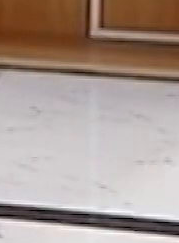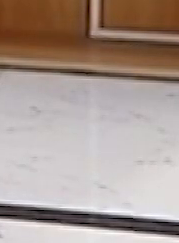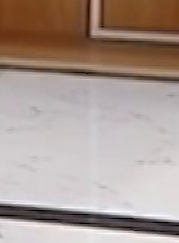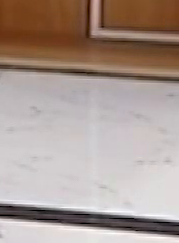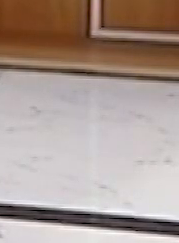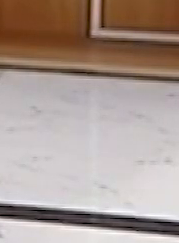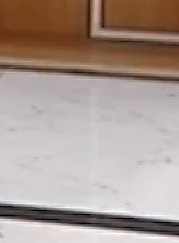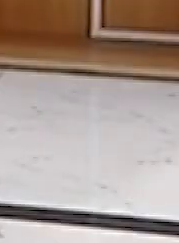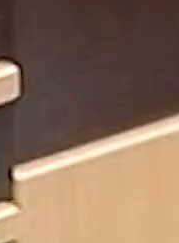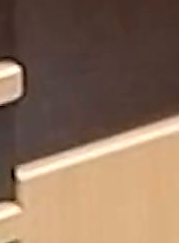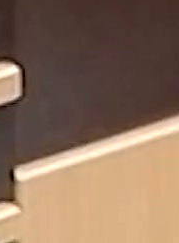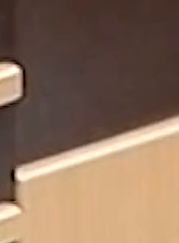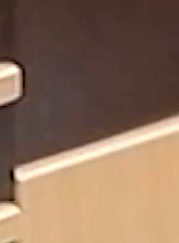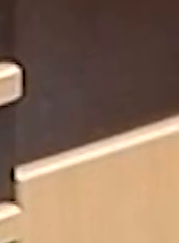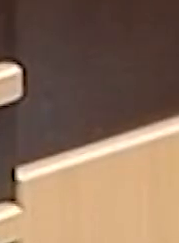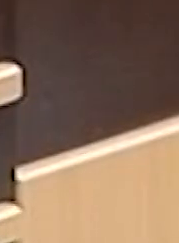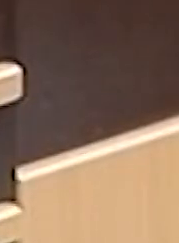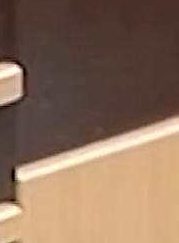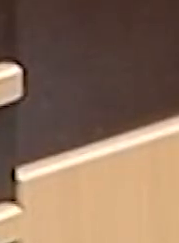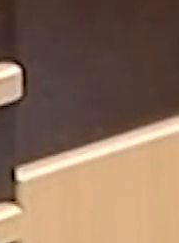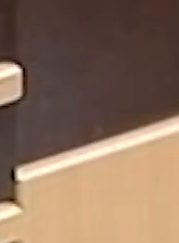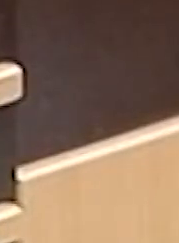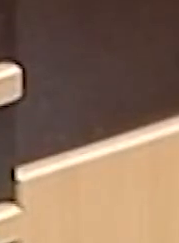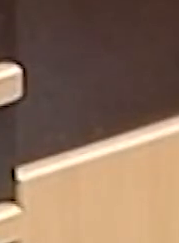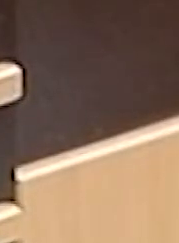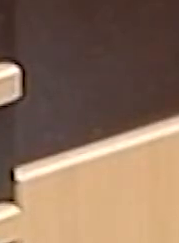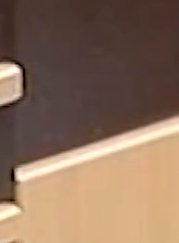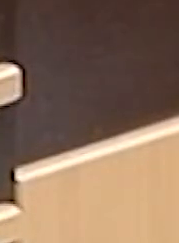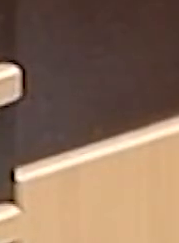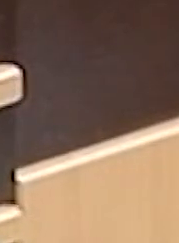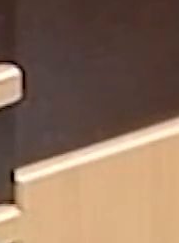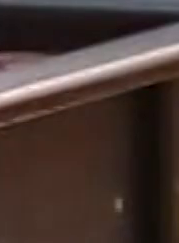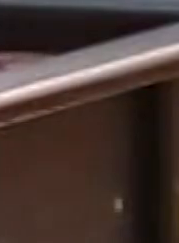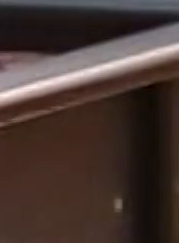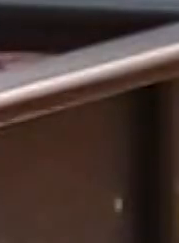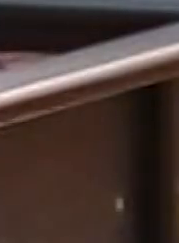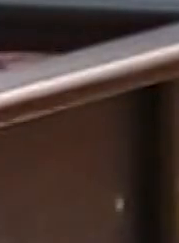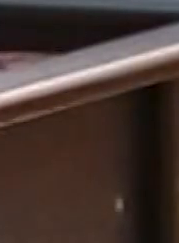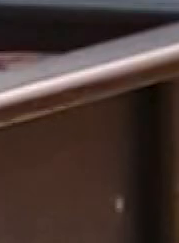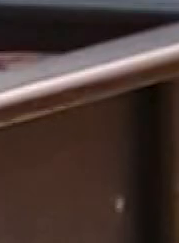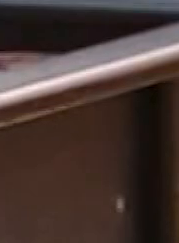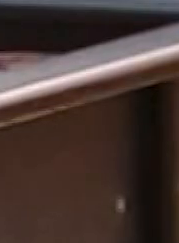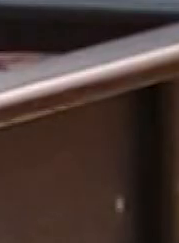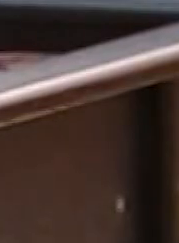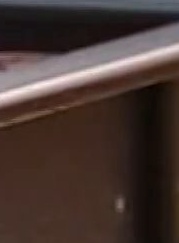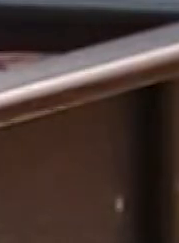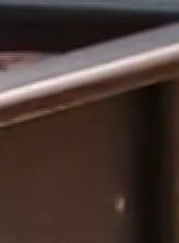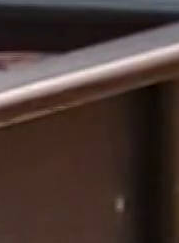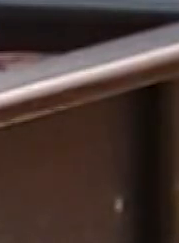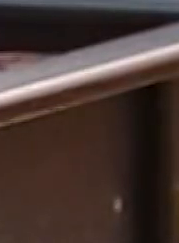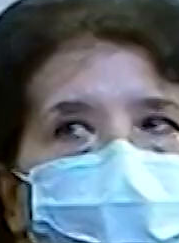შინაგან საქმეთა სამინისტროს მხრიდან არაეფექტური გამოძიებები დაასახელა. ომბუდსმენს კითხვები აქვს კარტოგრაფების,